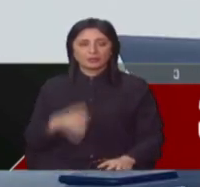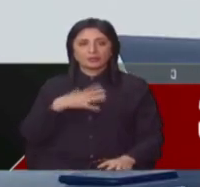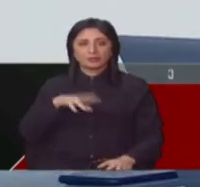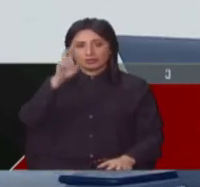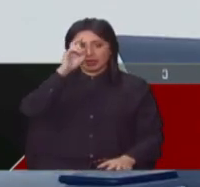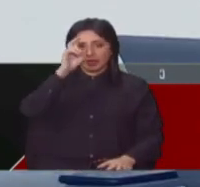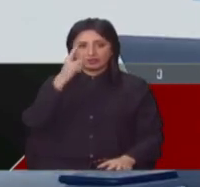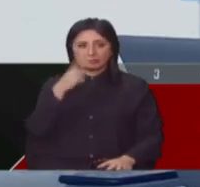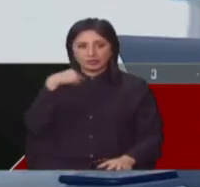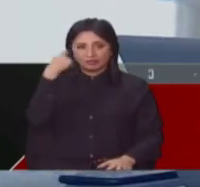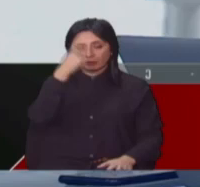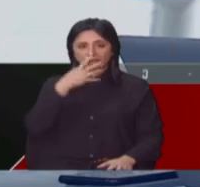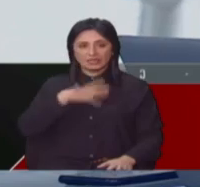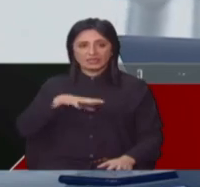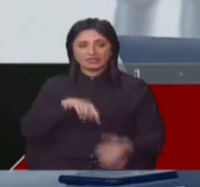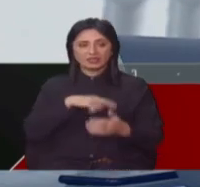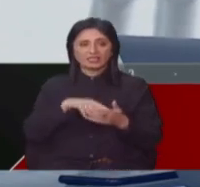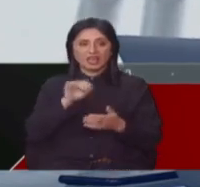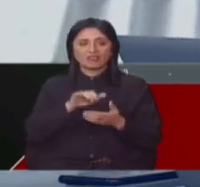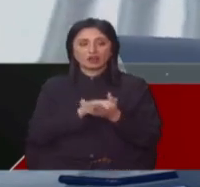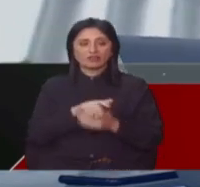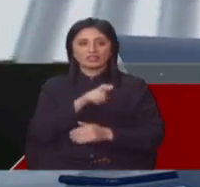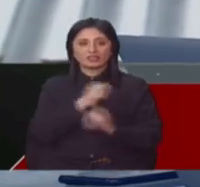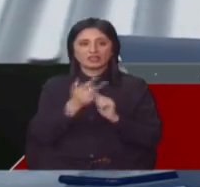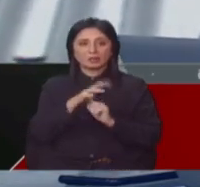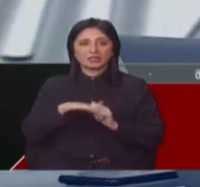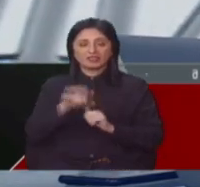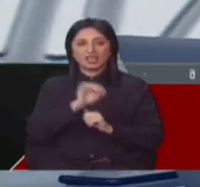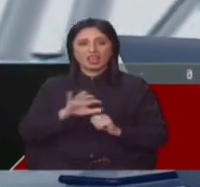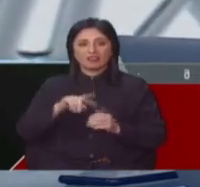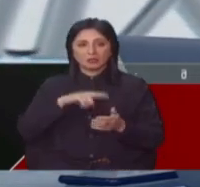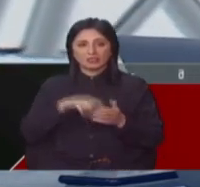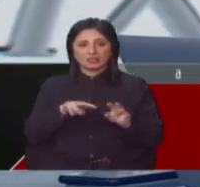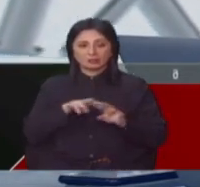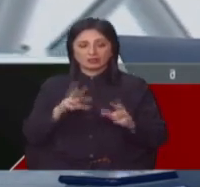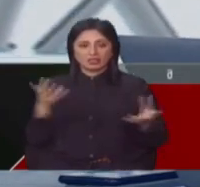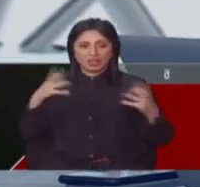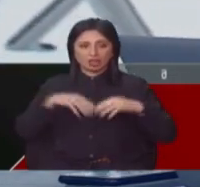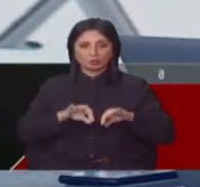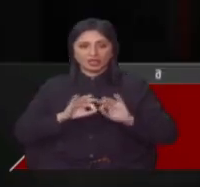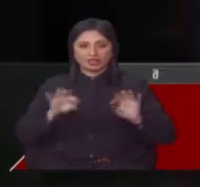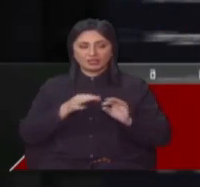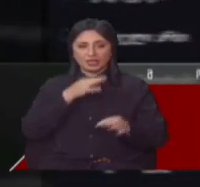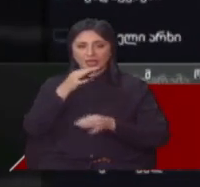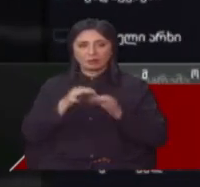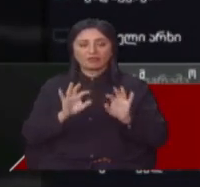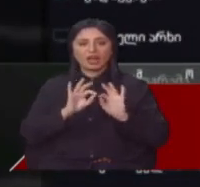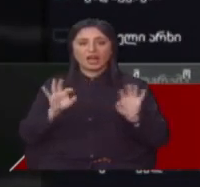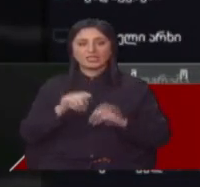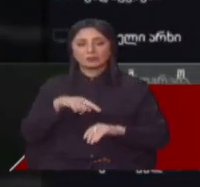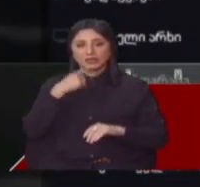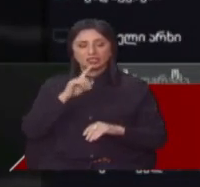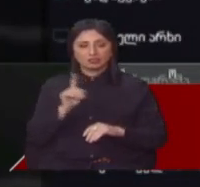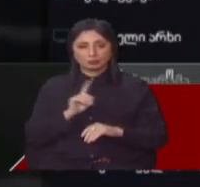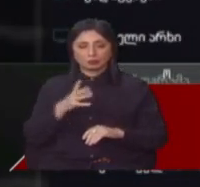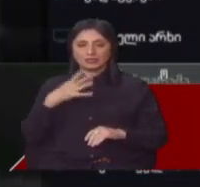Საქართველოს ხელისუფლების პირველი პირები საქართველოს საკითხზე ევროკავშირის წევრი 13 ქვეყნის ევროპის საკითხთა მინისტრების ერთობლივ განცხადებას ეხმაურებიან. განცხადებაში ნათქვამია,